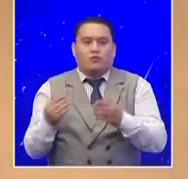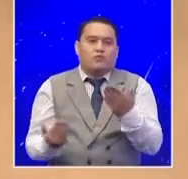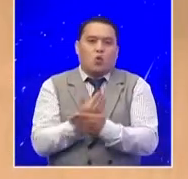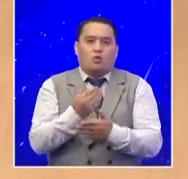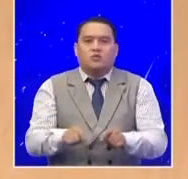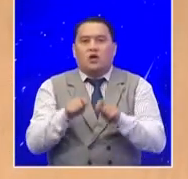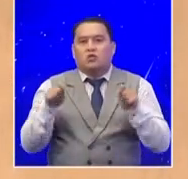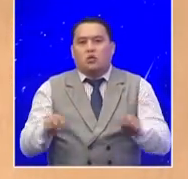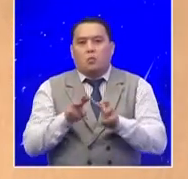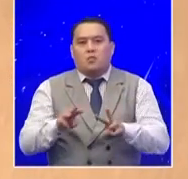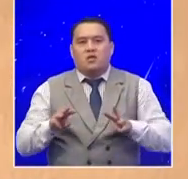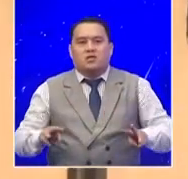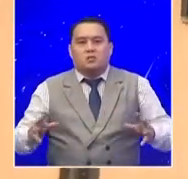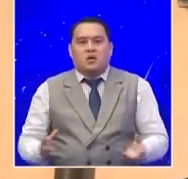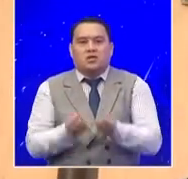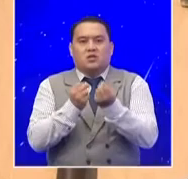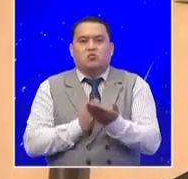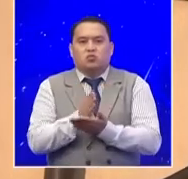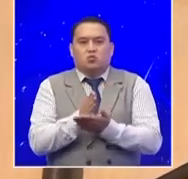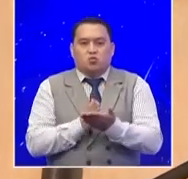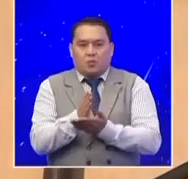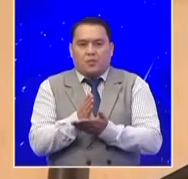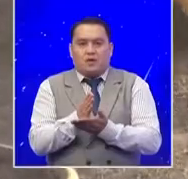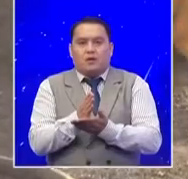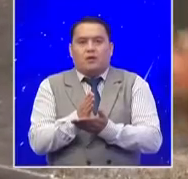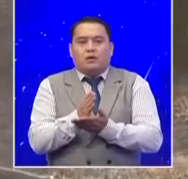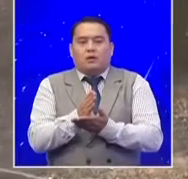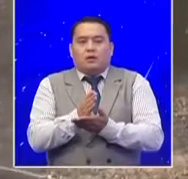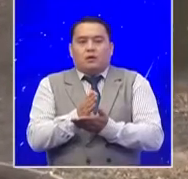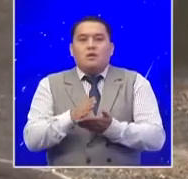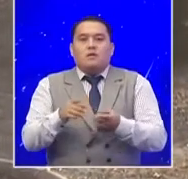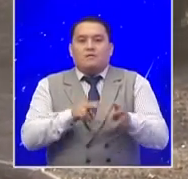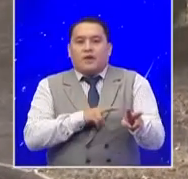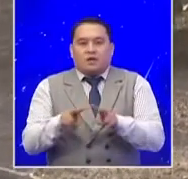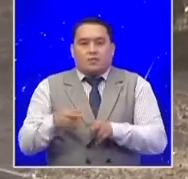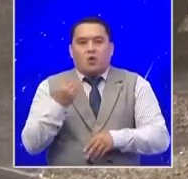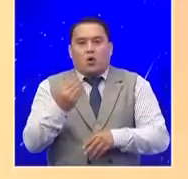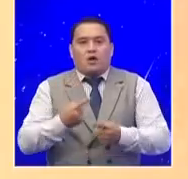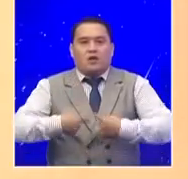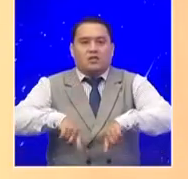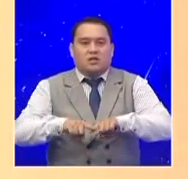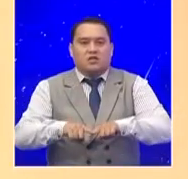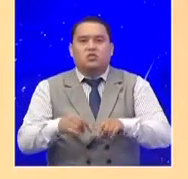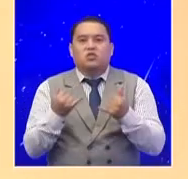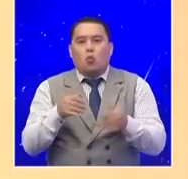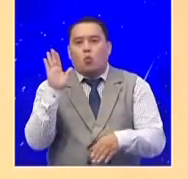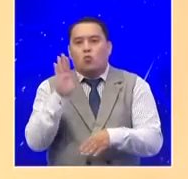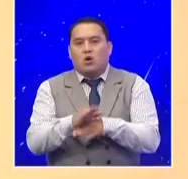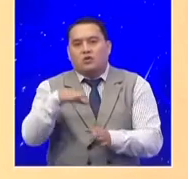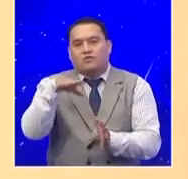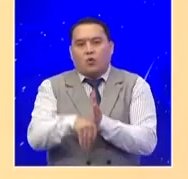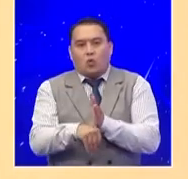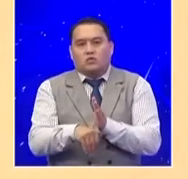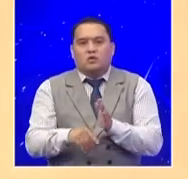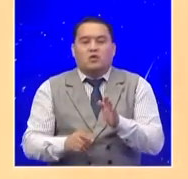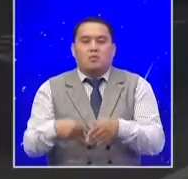вновь образованным министерством по чрезвычайным ситуациям, а также подведомственных им организаций. Настоящий указ вводится в действие